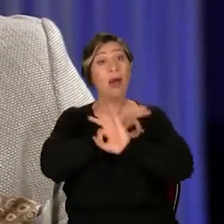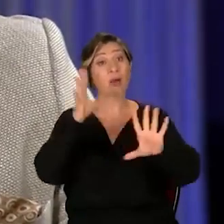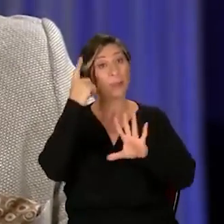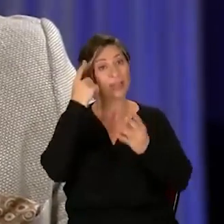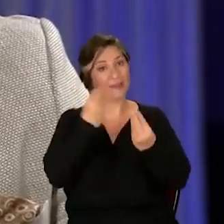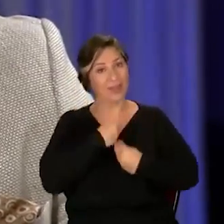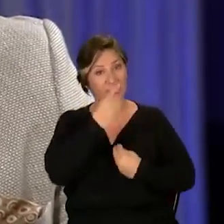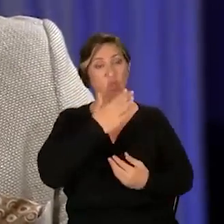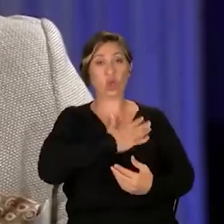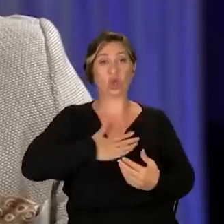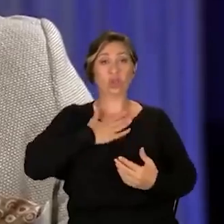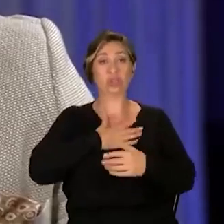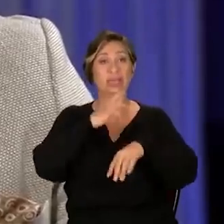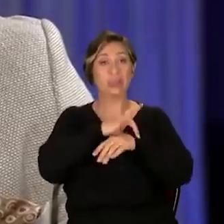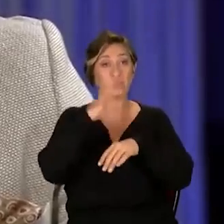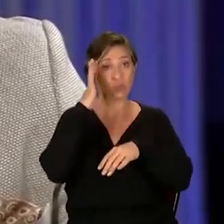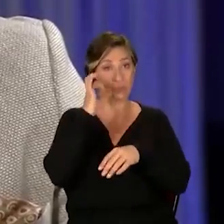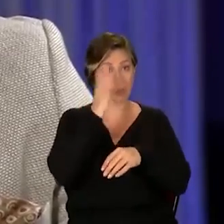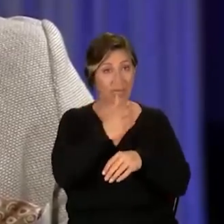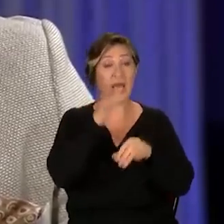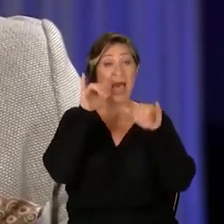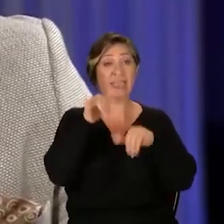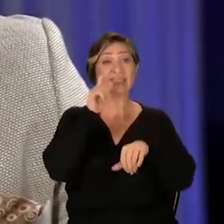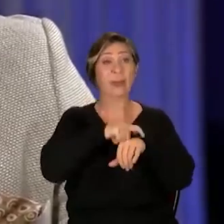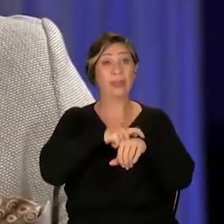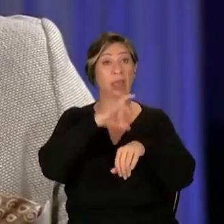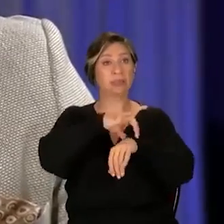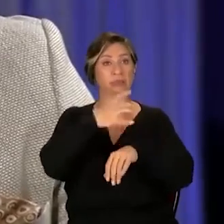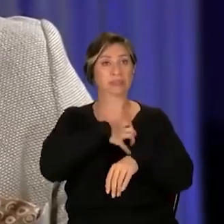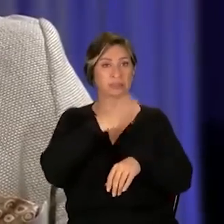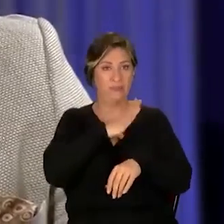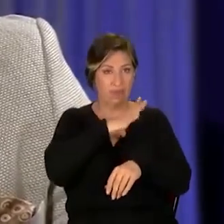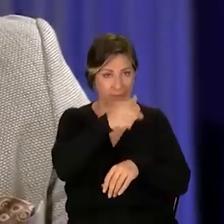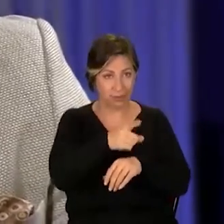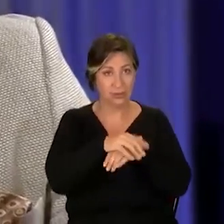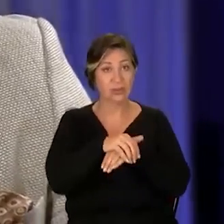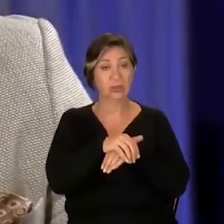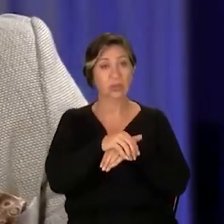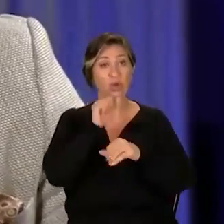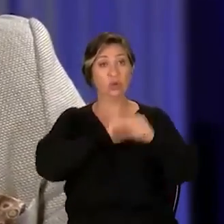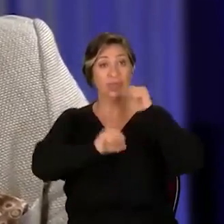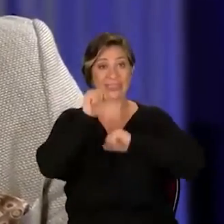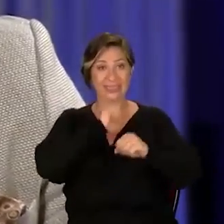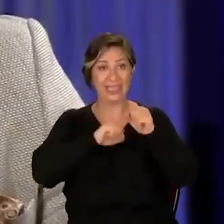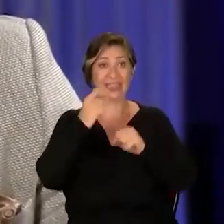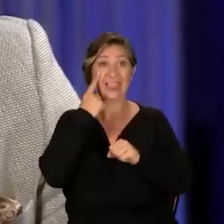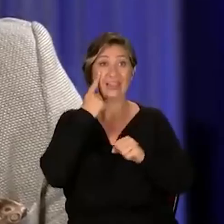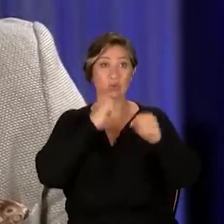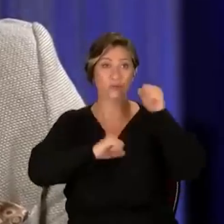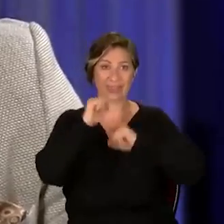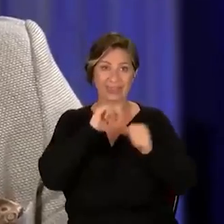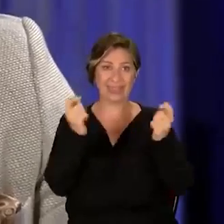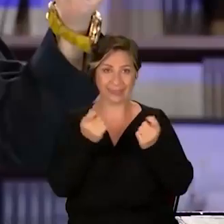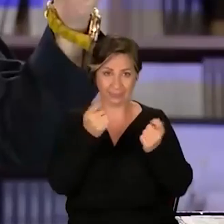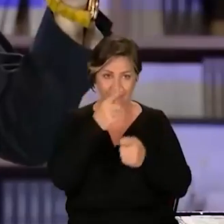bilgiler verdi. Göğüs hastalıkları uzmanı. Aynı zamanda bir de kliniğiniz var. Kliniğimiz üniversite. Devlet üniversitesindeyim.